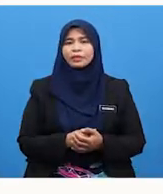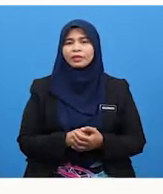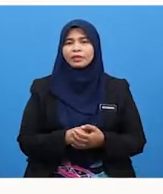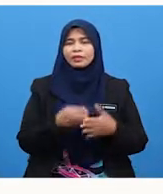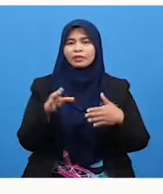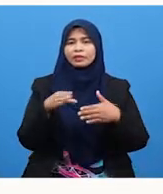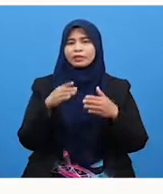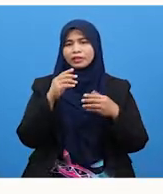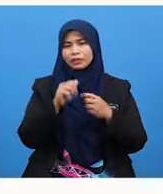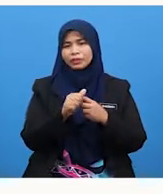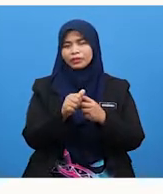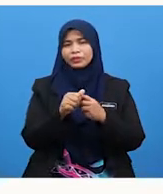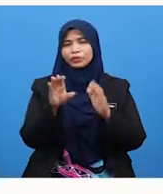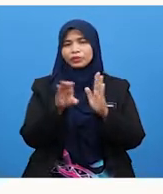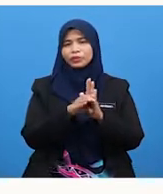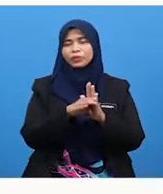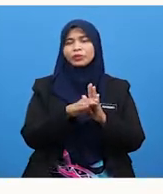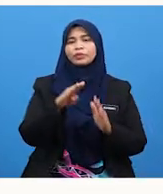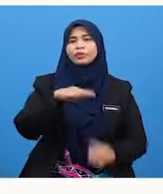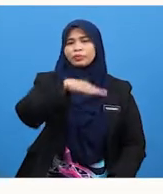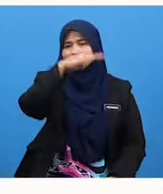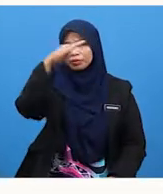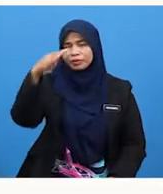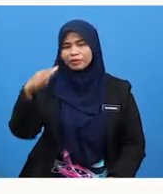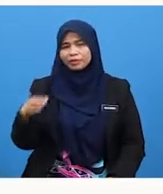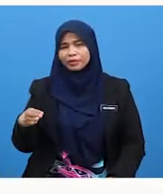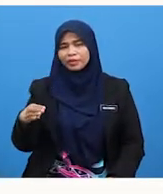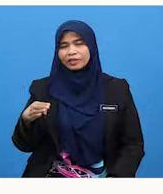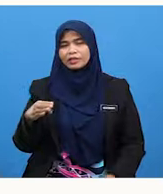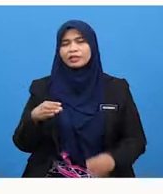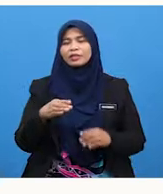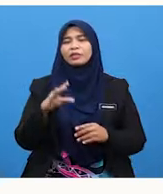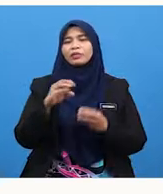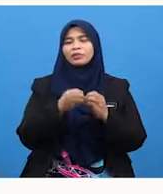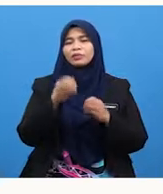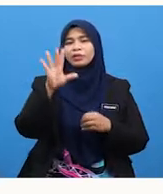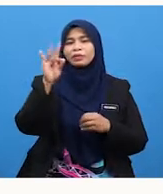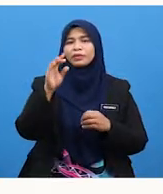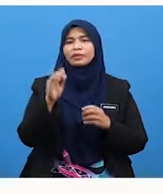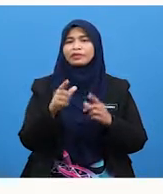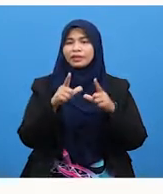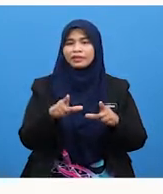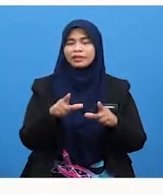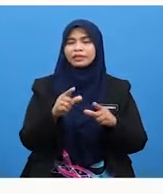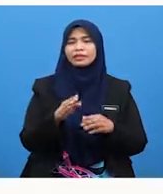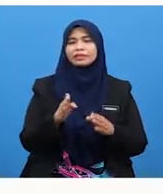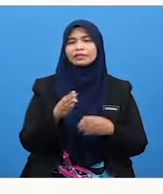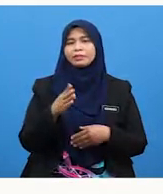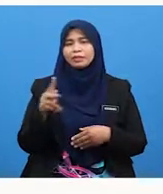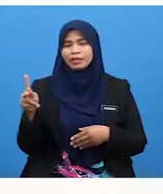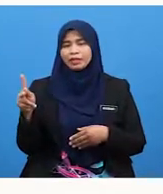Berpandukan kaedah bundar bukit, digit 8 terletak di sebelah mana murid-murid?